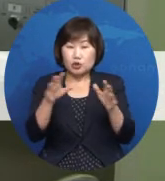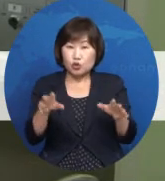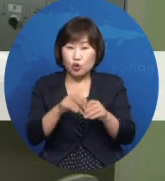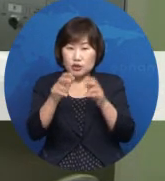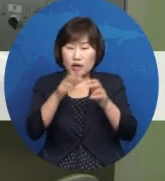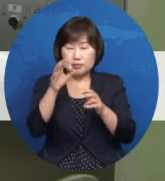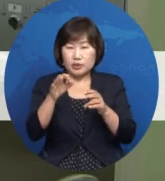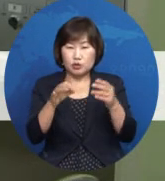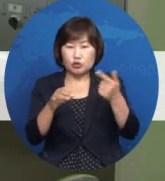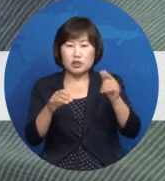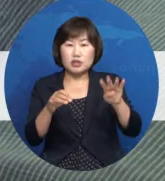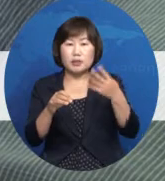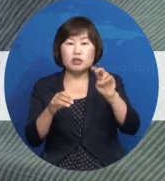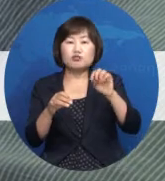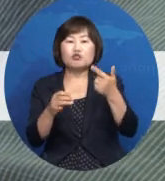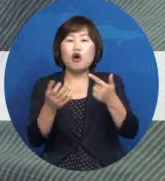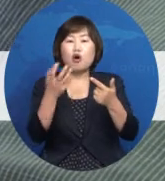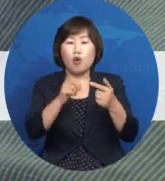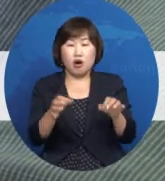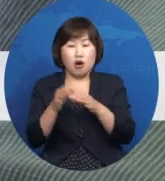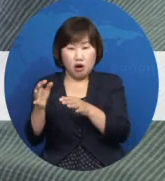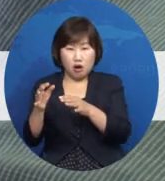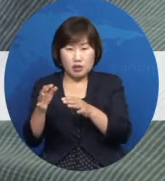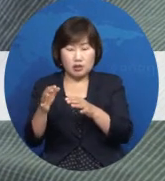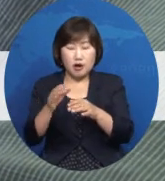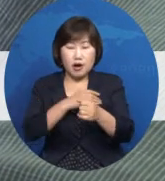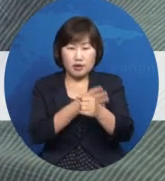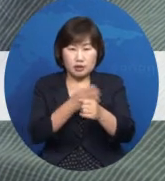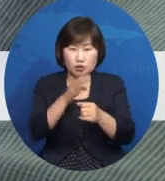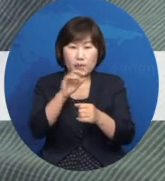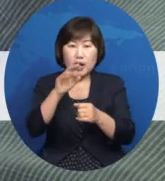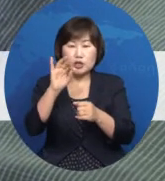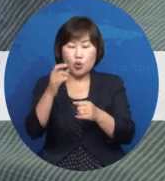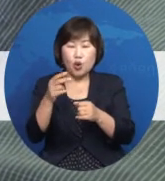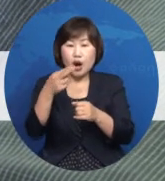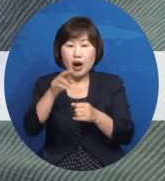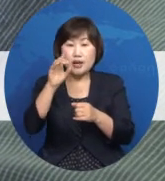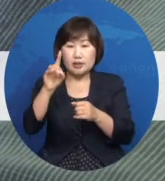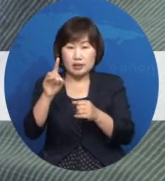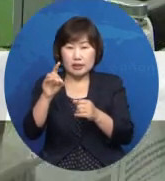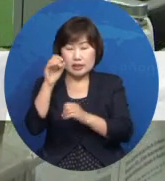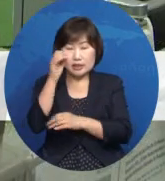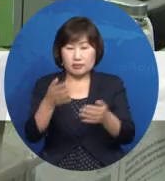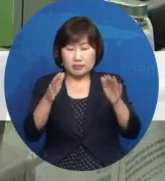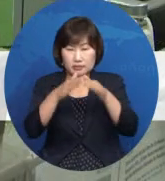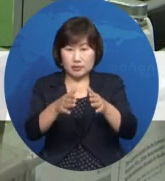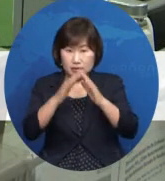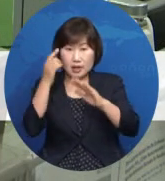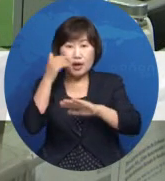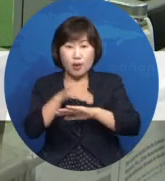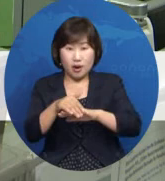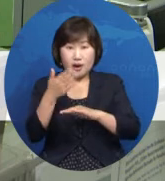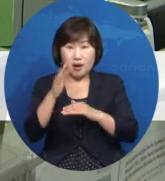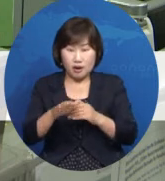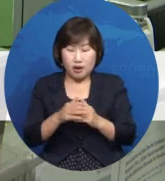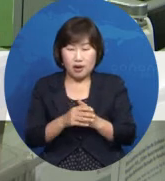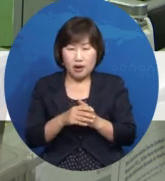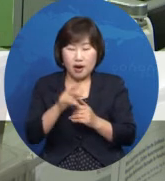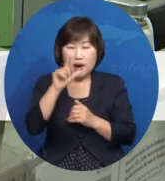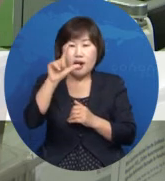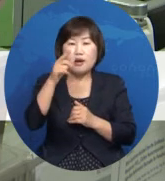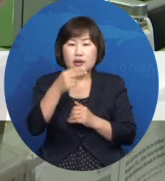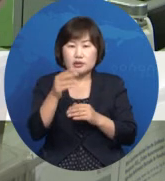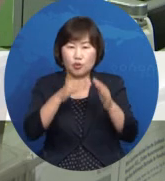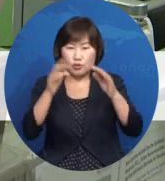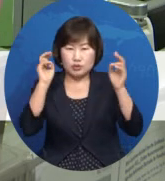사업비 6,426억 원을 들여 그린에너지와 바이오, R&D 산업기반 시설을 구축할 계획이었는데요.